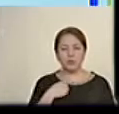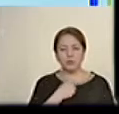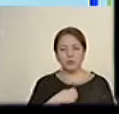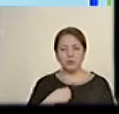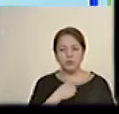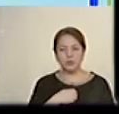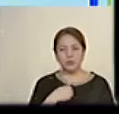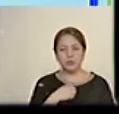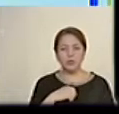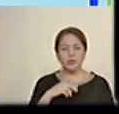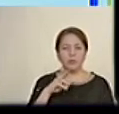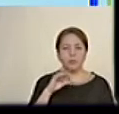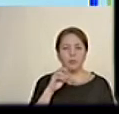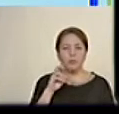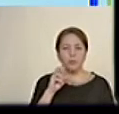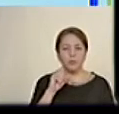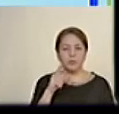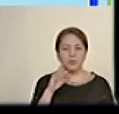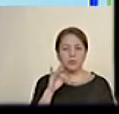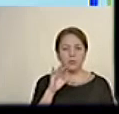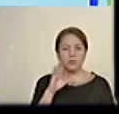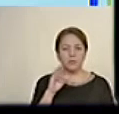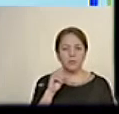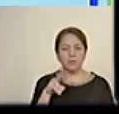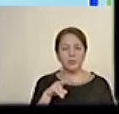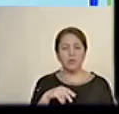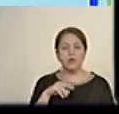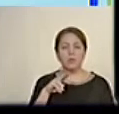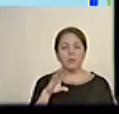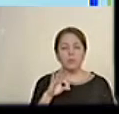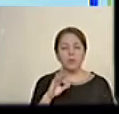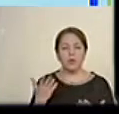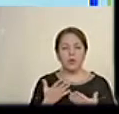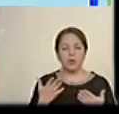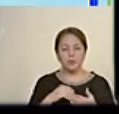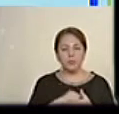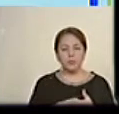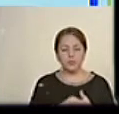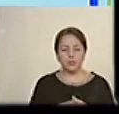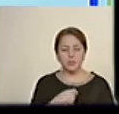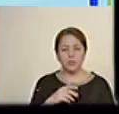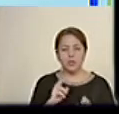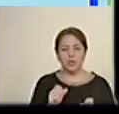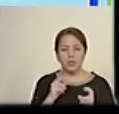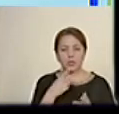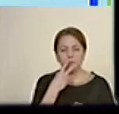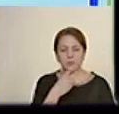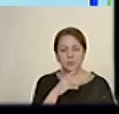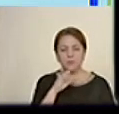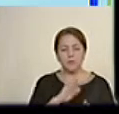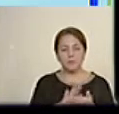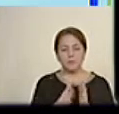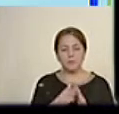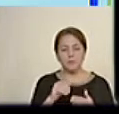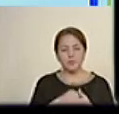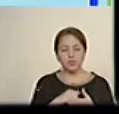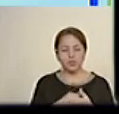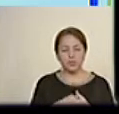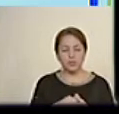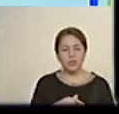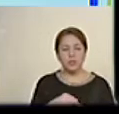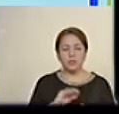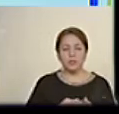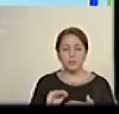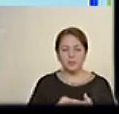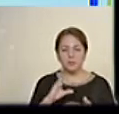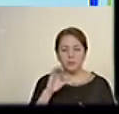побагровел от злости. По какой причине? От злости. Как видим, обстоятельства причины выражены именем